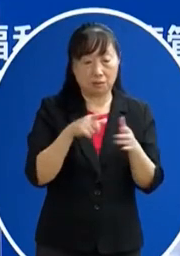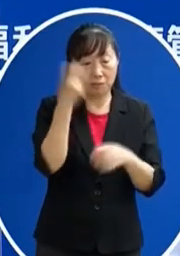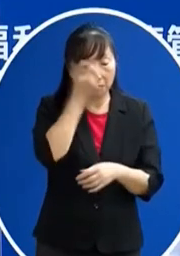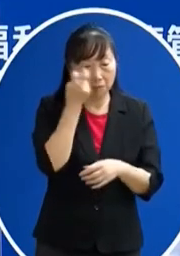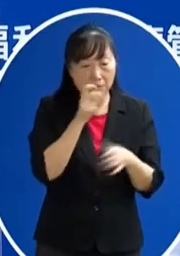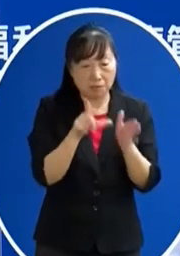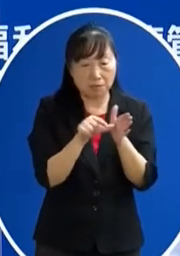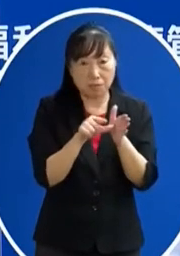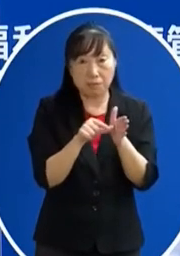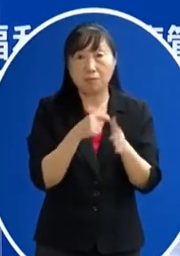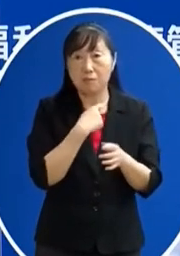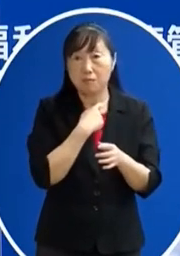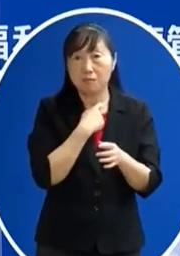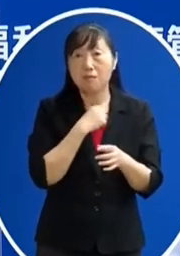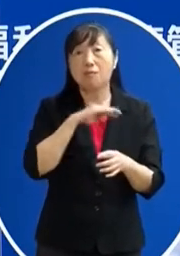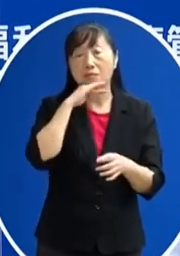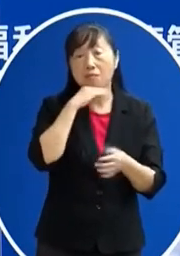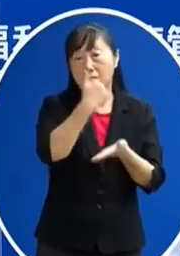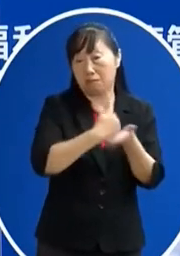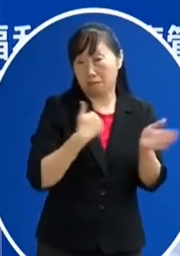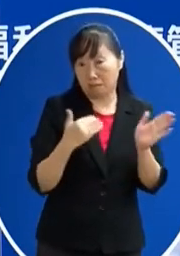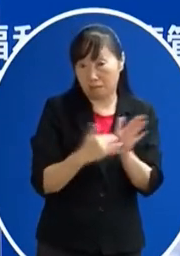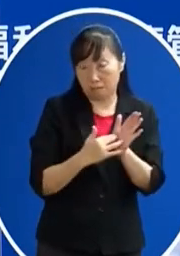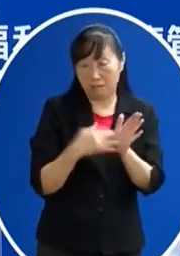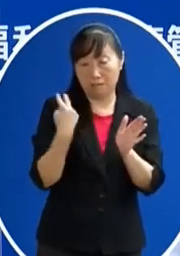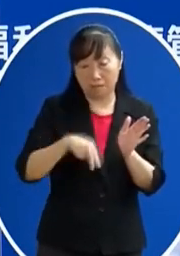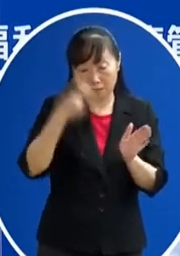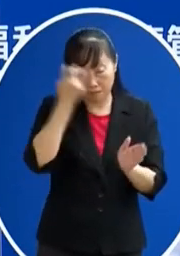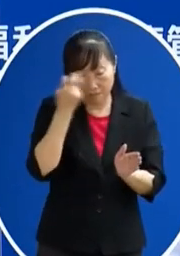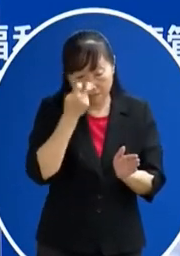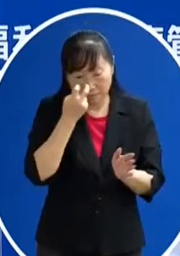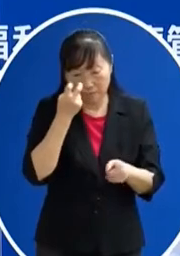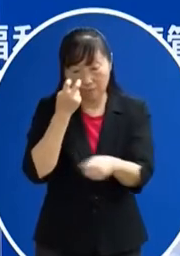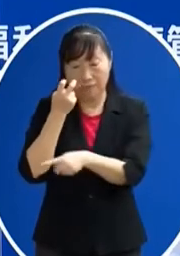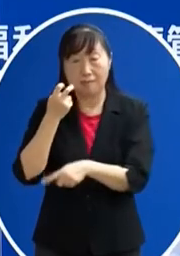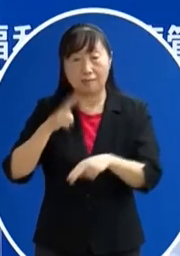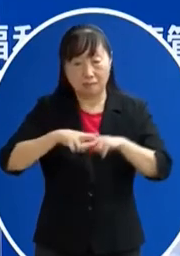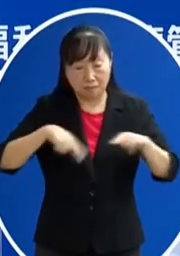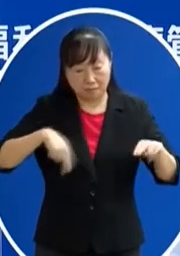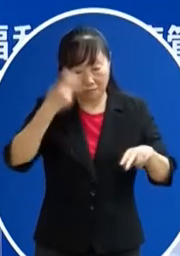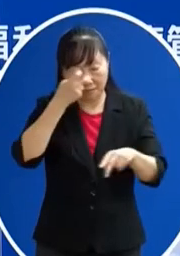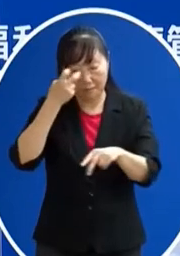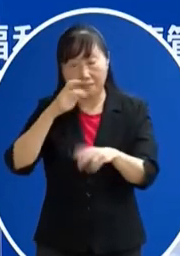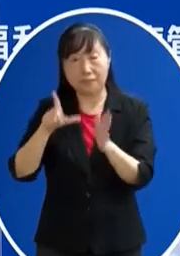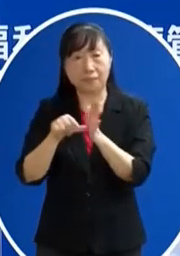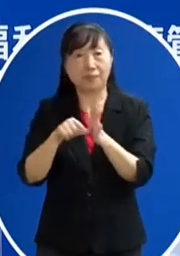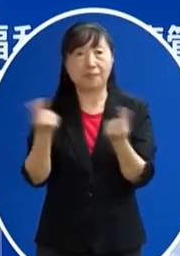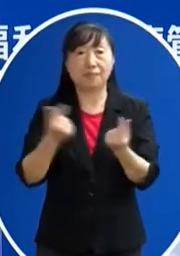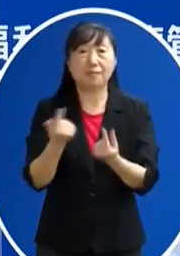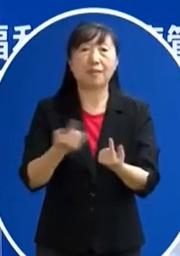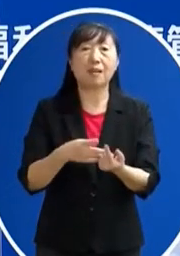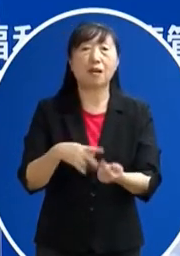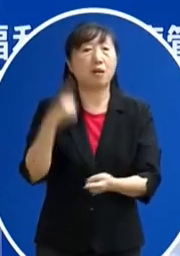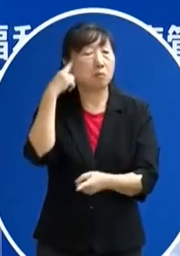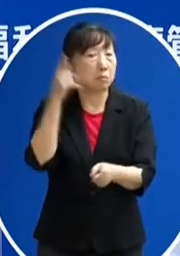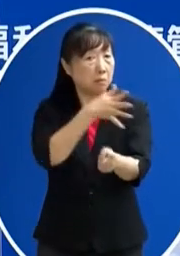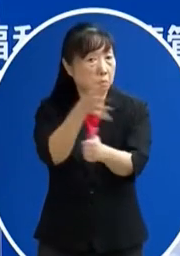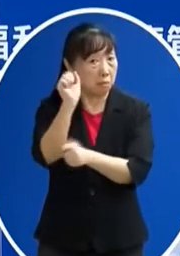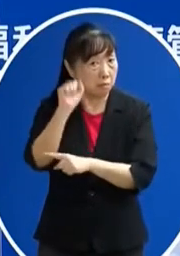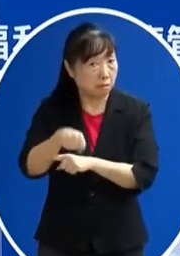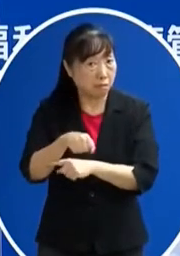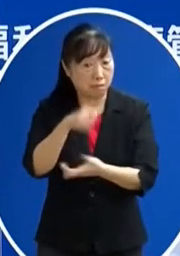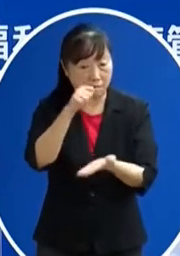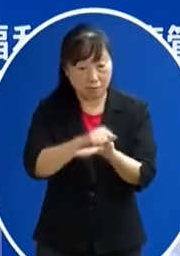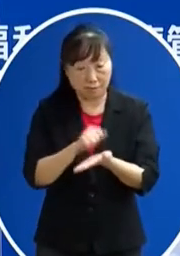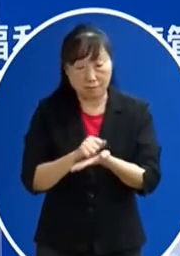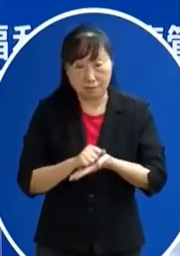好，那时候确定进来了，那有一个封签检验的时间，足够大家来做哦，不管是意愿登记也好，或者